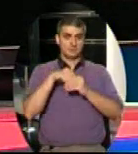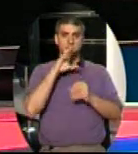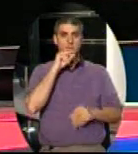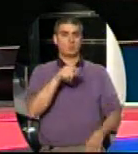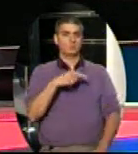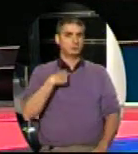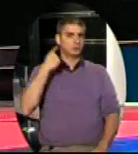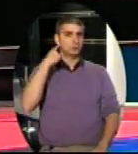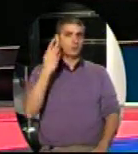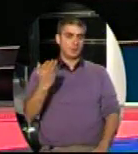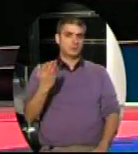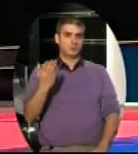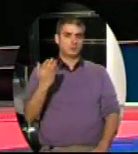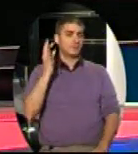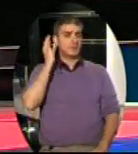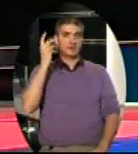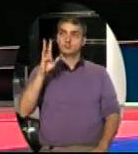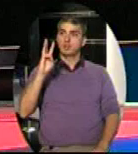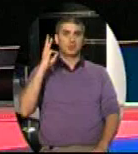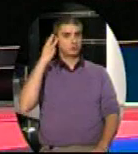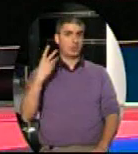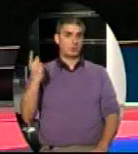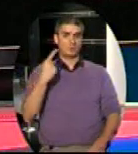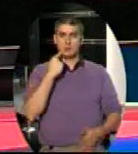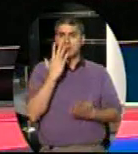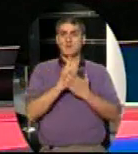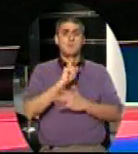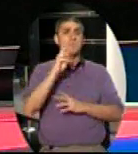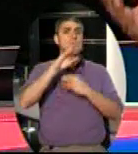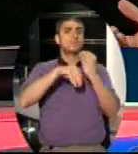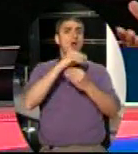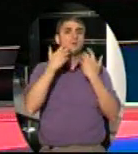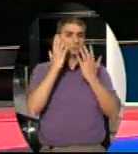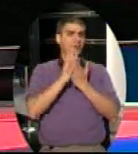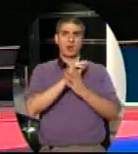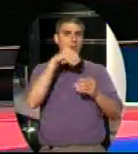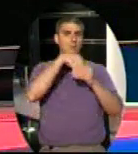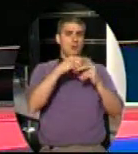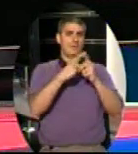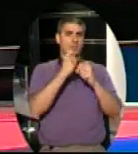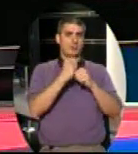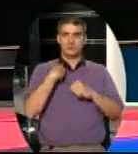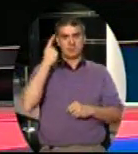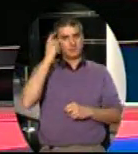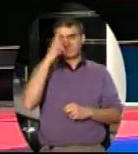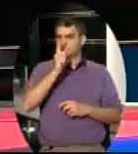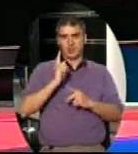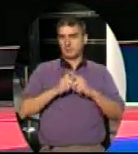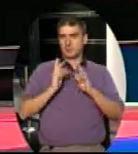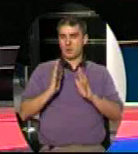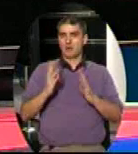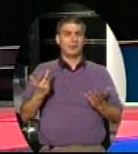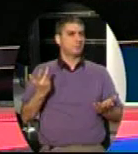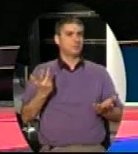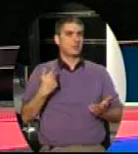מדובר. שמעתי פה את הגברת יחימוביץ' שאומרת שכבר כל מי שמעורב בפרשה הזאת לא נמצא שם. אני מבין שזה לא בדיוק כך. אז אני לא